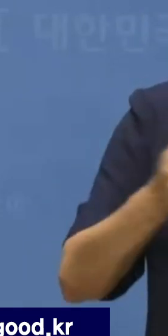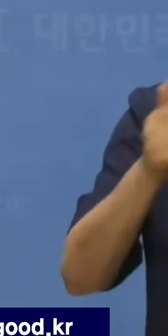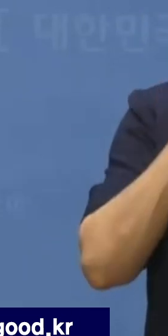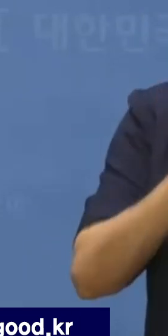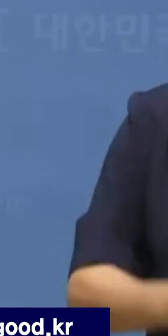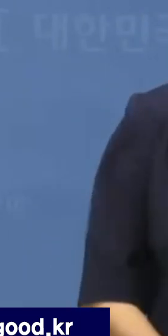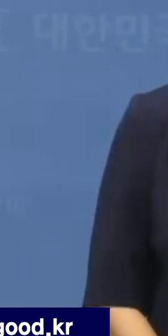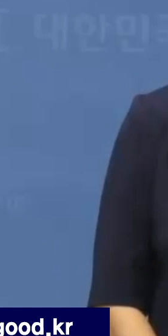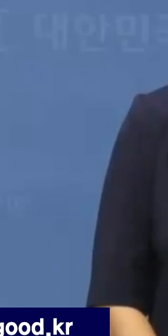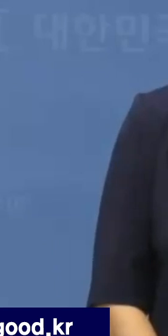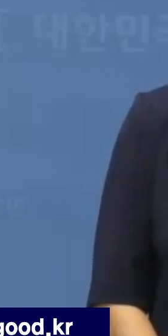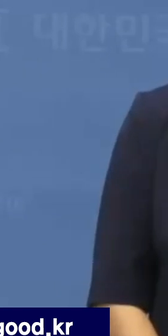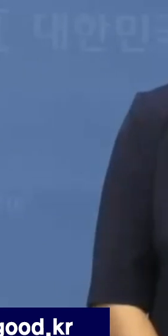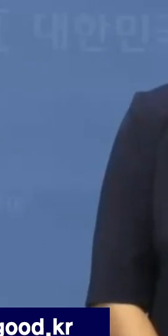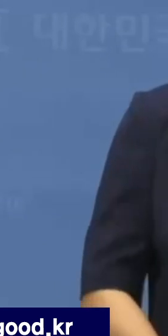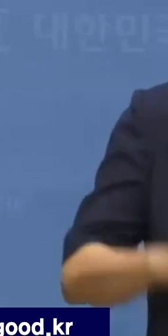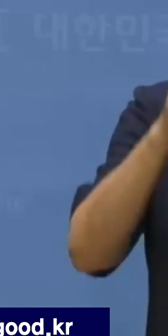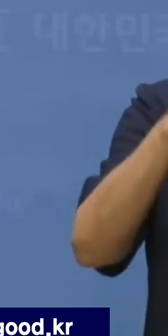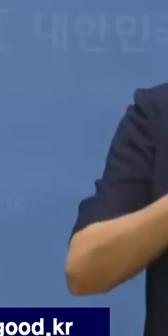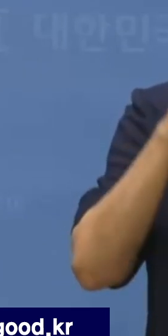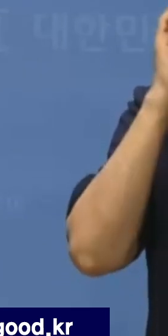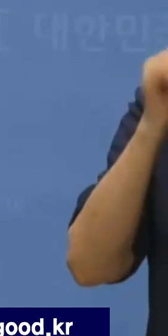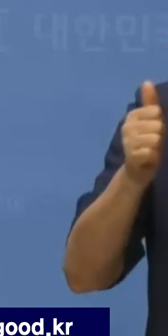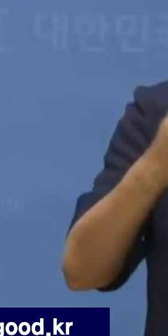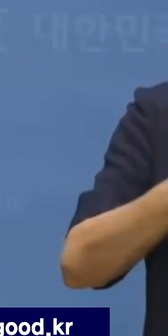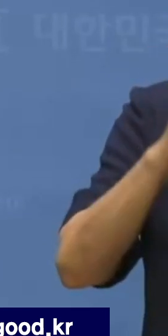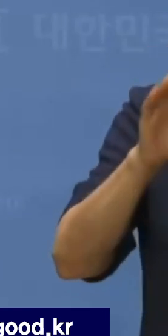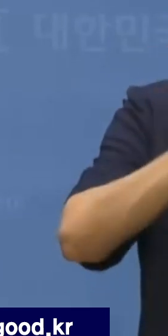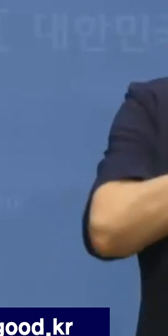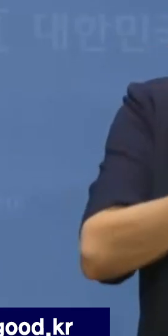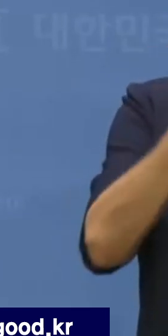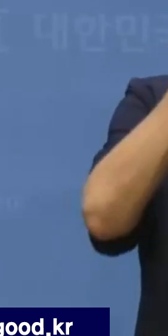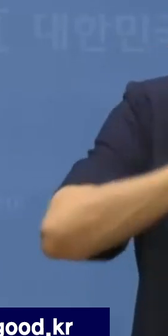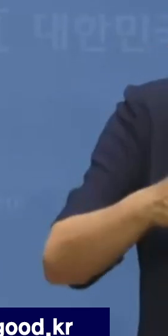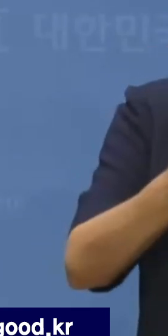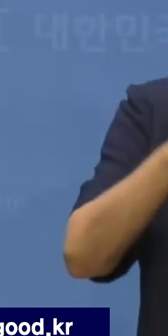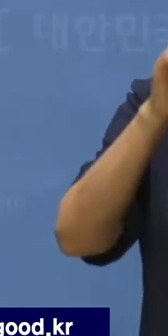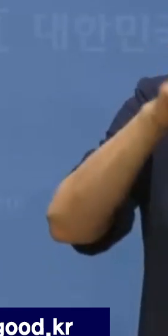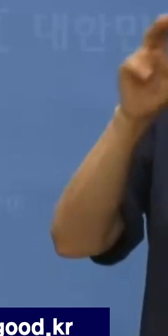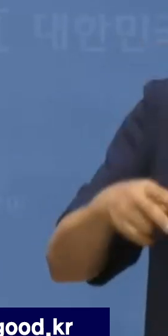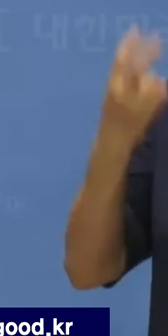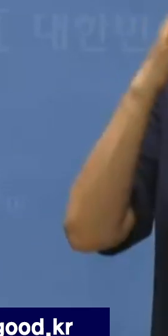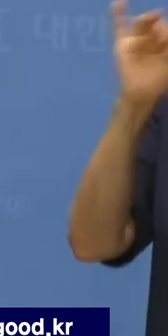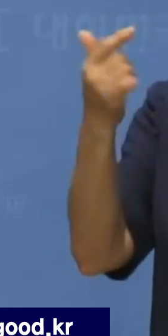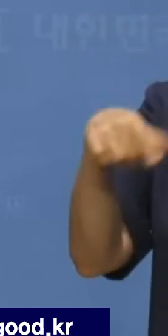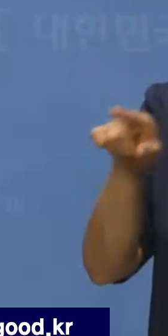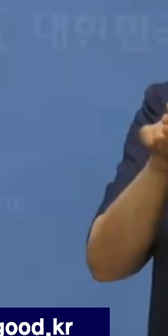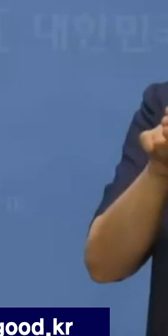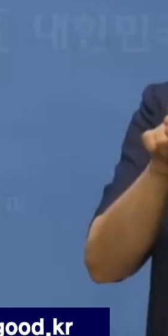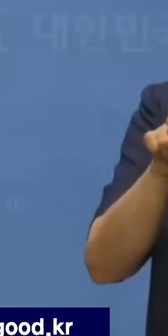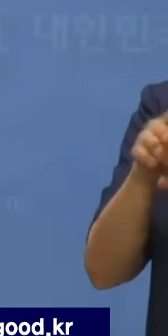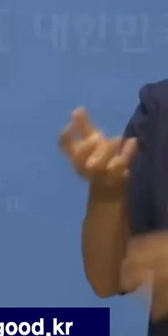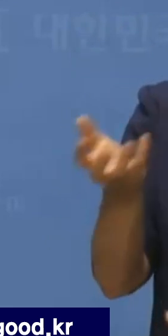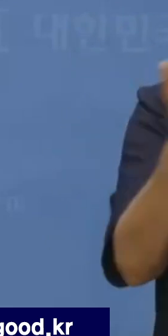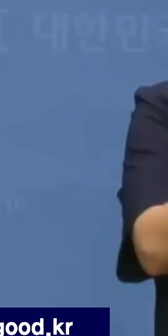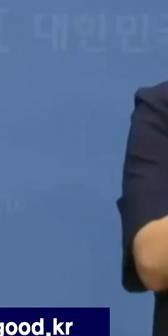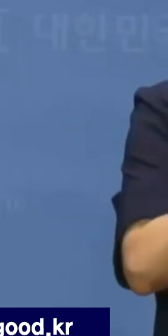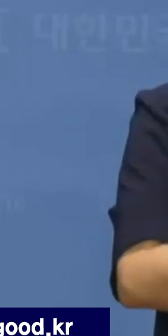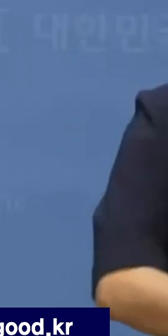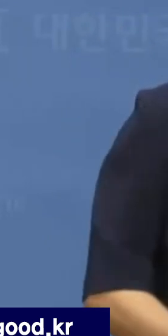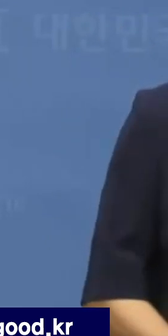국민권익위원장입니다. 윤석열 대통령에게 국민권익위는 퇴임 검사를 위한 요양원으로